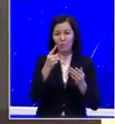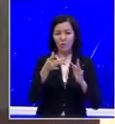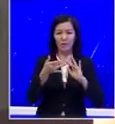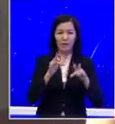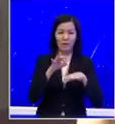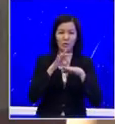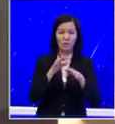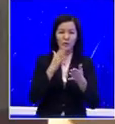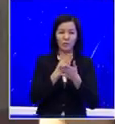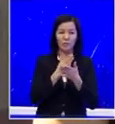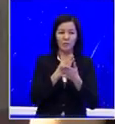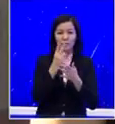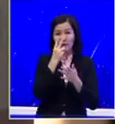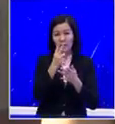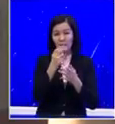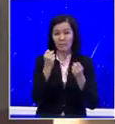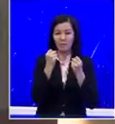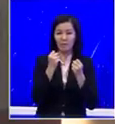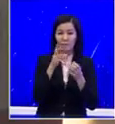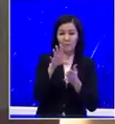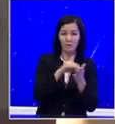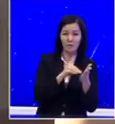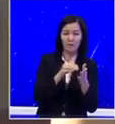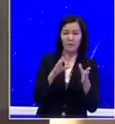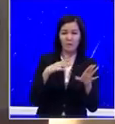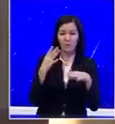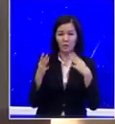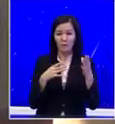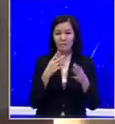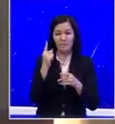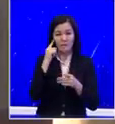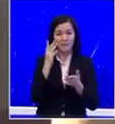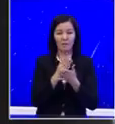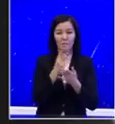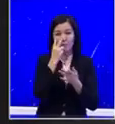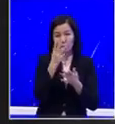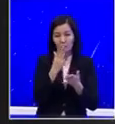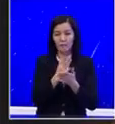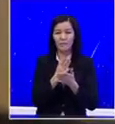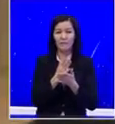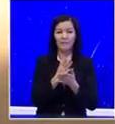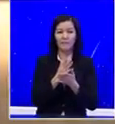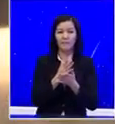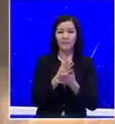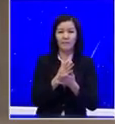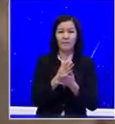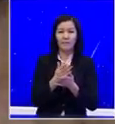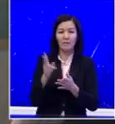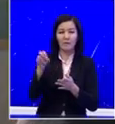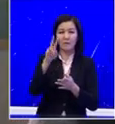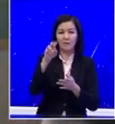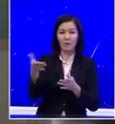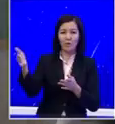жатыр. Тренировканың бәрін қараймыз, бүкіл спортсмендер спокойно сұхбаттарын тыңдаймыз. Біз обычно тауға кетеміз, Қырғызстанға.